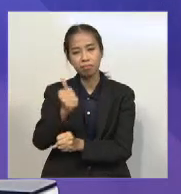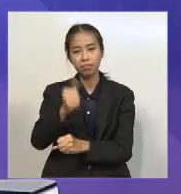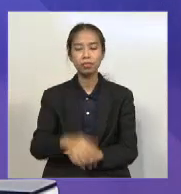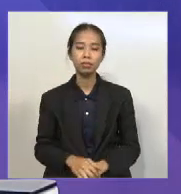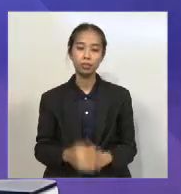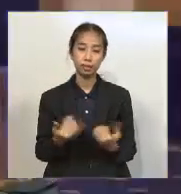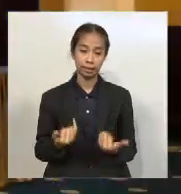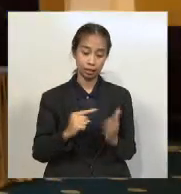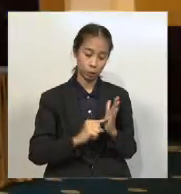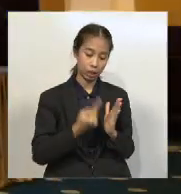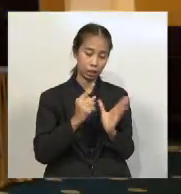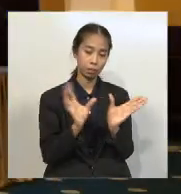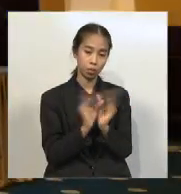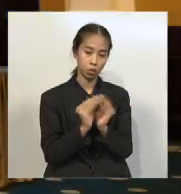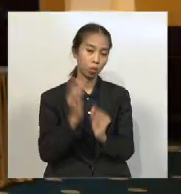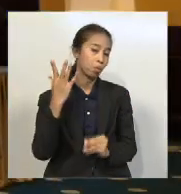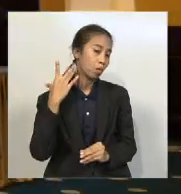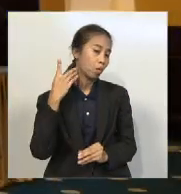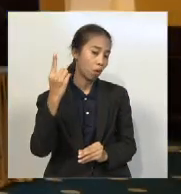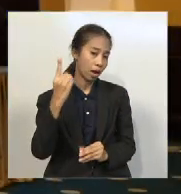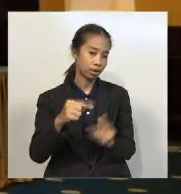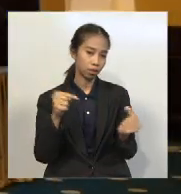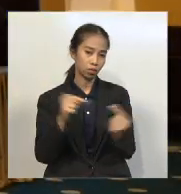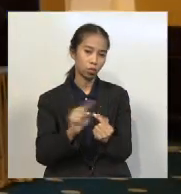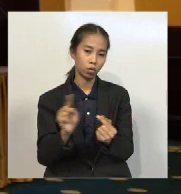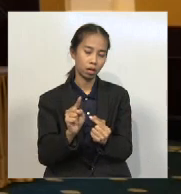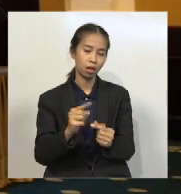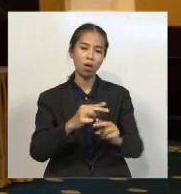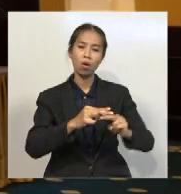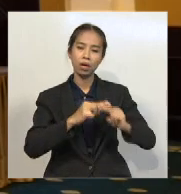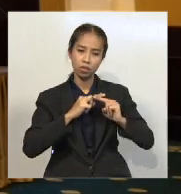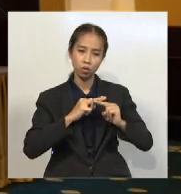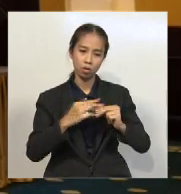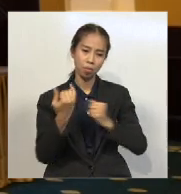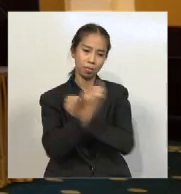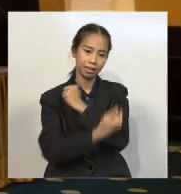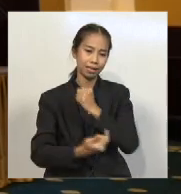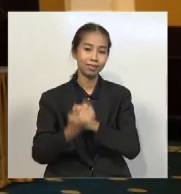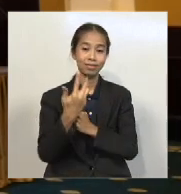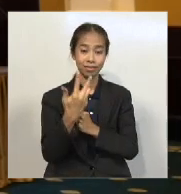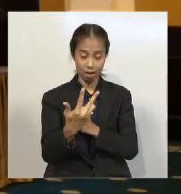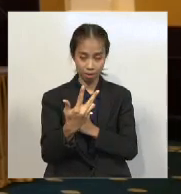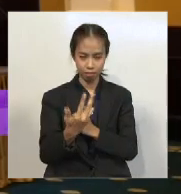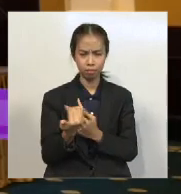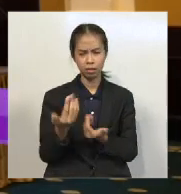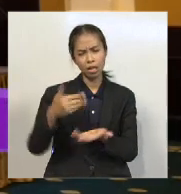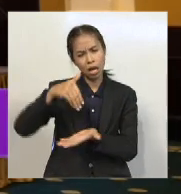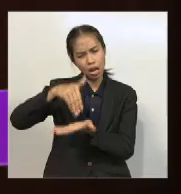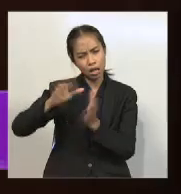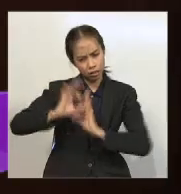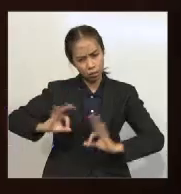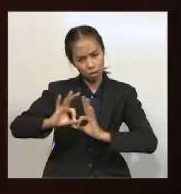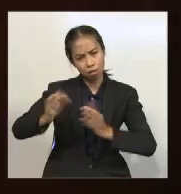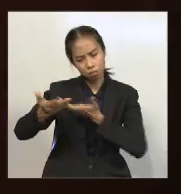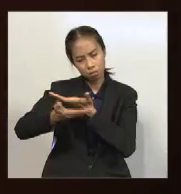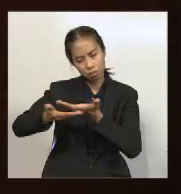การประชุมวันแรกเกิดขึ้นเมื่อวานนี้นะคะเป็นเวทีของภาคเอกชนจากทั้ง3ประเทศประเด็นหลักๆที่มีการหารือกัน